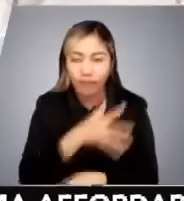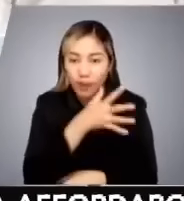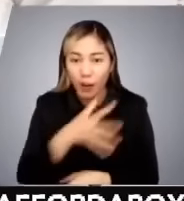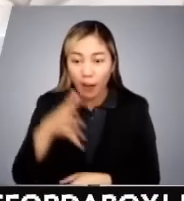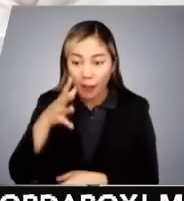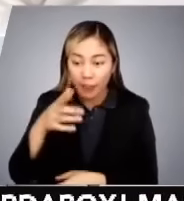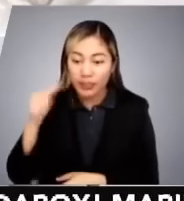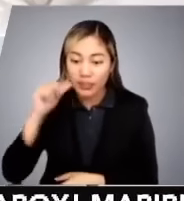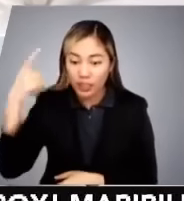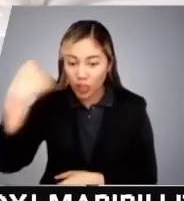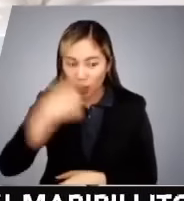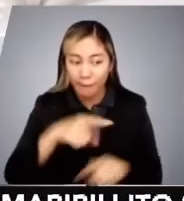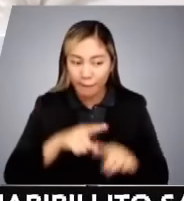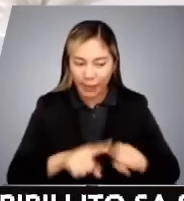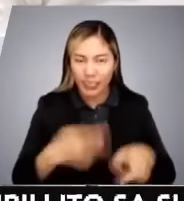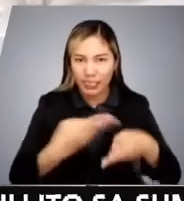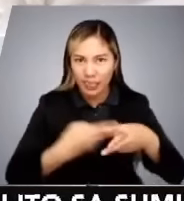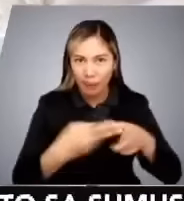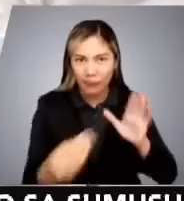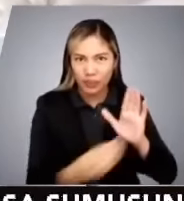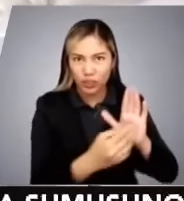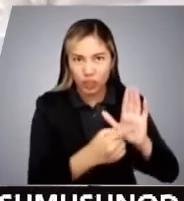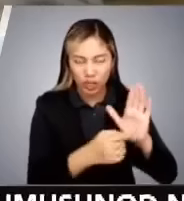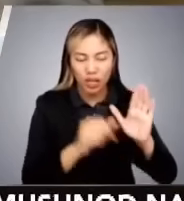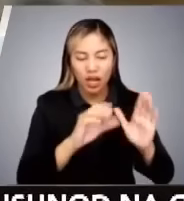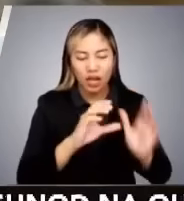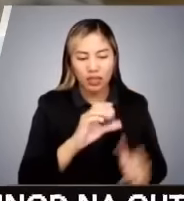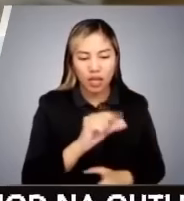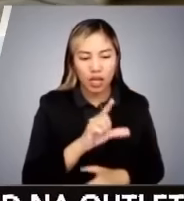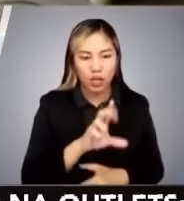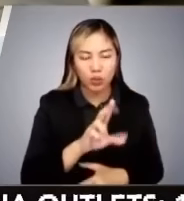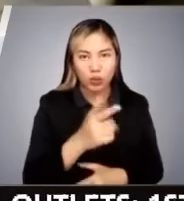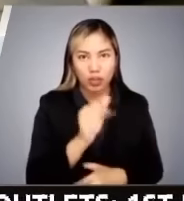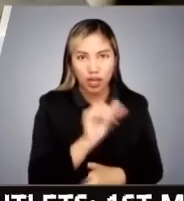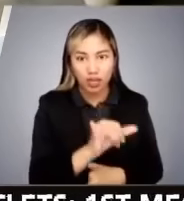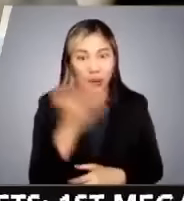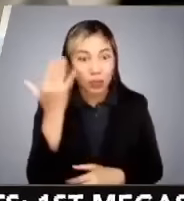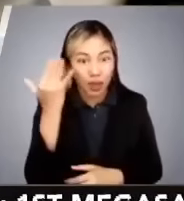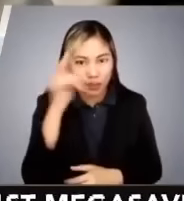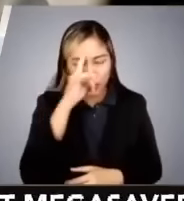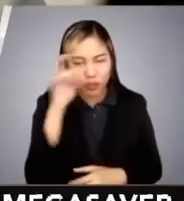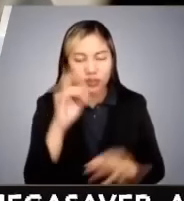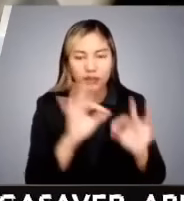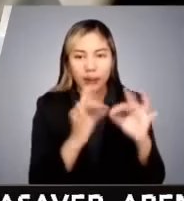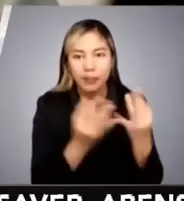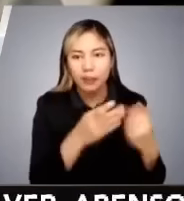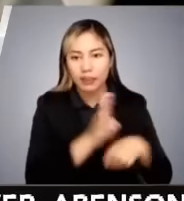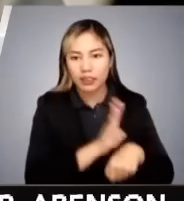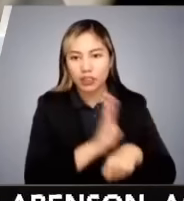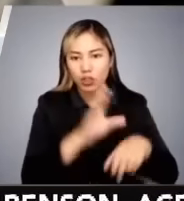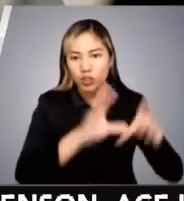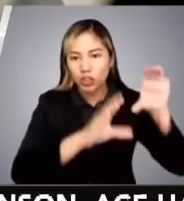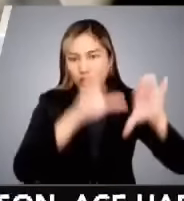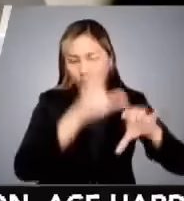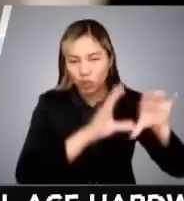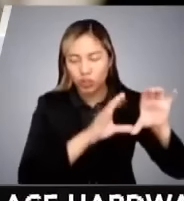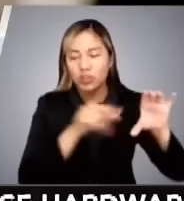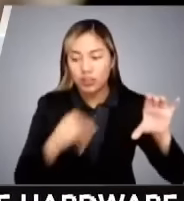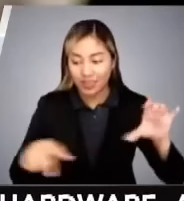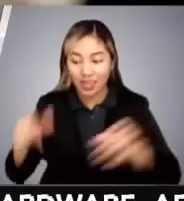Ang paliwanag ni Calugay dito ay construction supplies kasi ang family business nila. Tumawag daw sa kanya si Go para magtanong kung